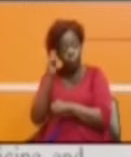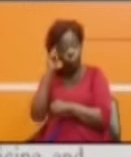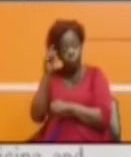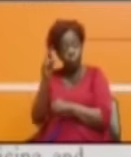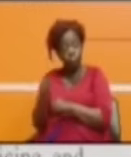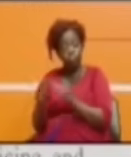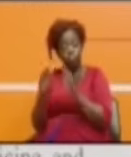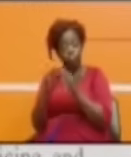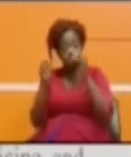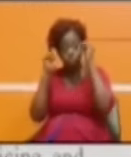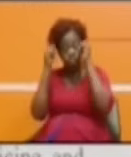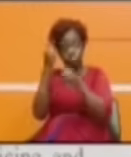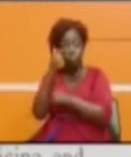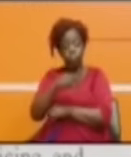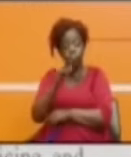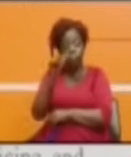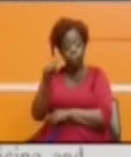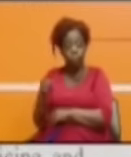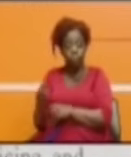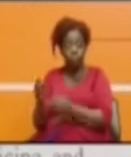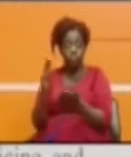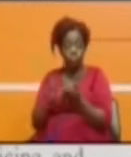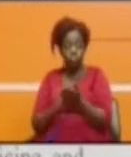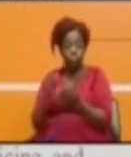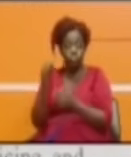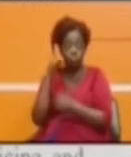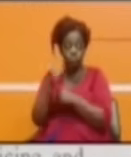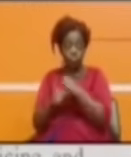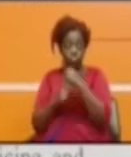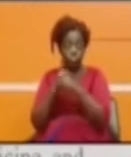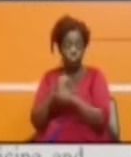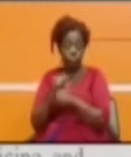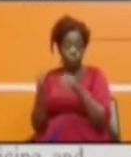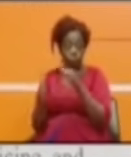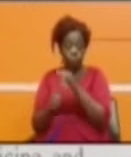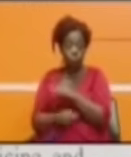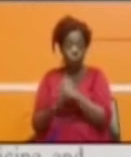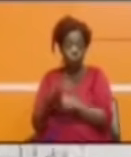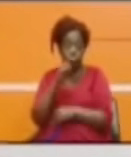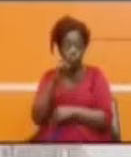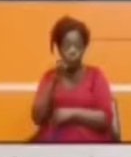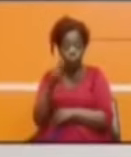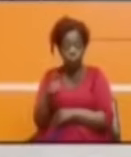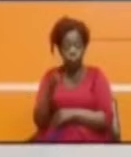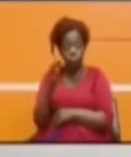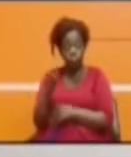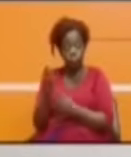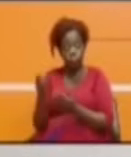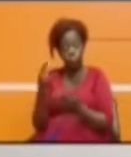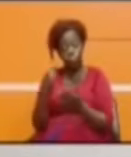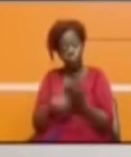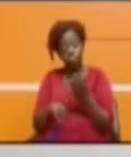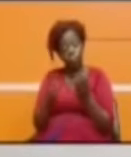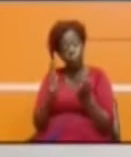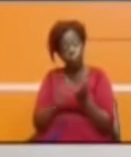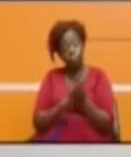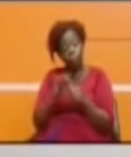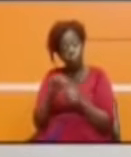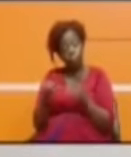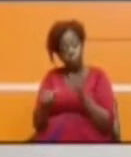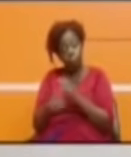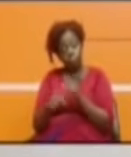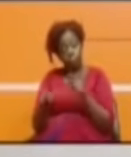pulezidenti ng'ennaku z'omwezi 17 omwezi ogwa November omwaka oguwedde wansi w'ebiragiro bya ssaabaminisita baliko bye bazuula ku nsonga